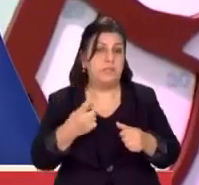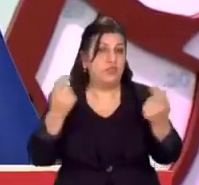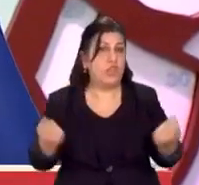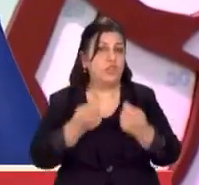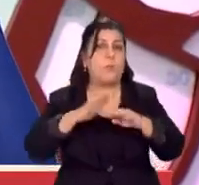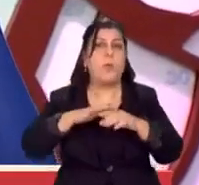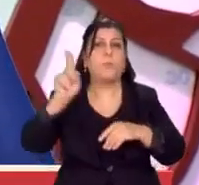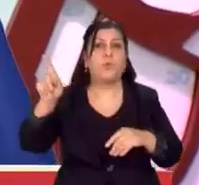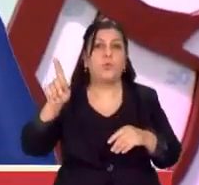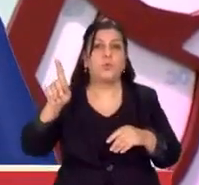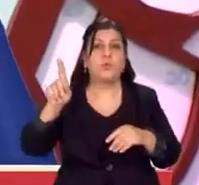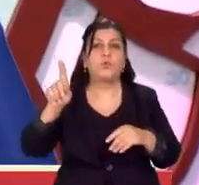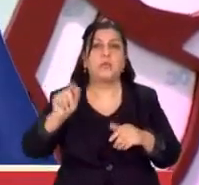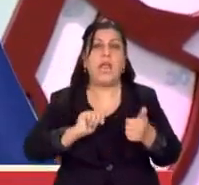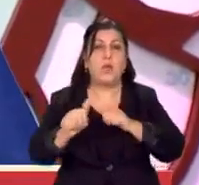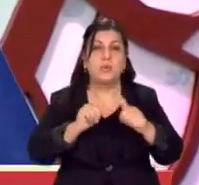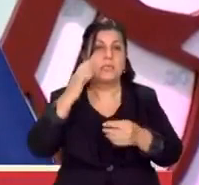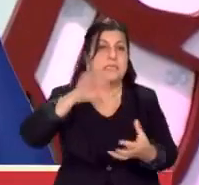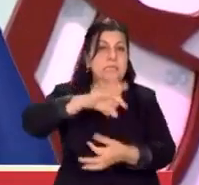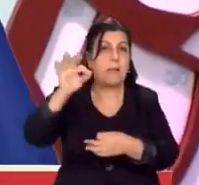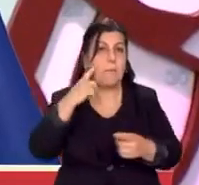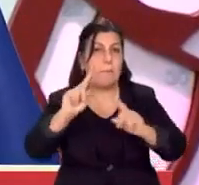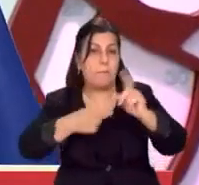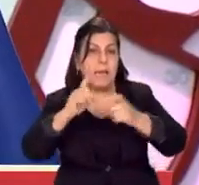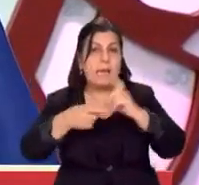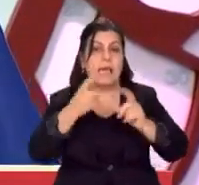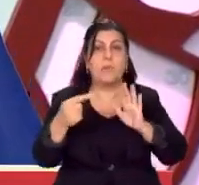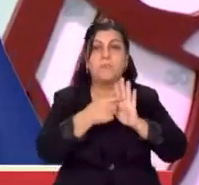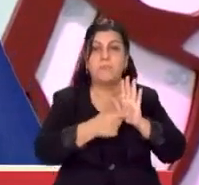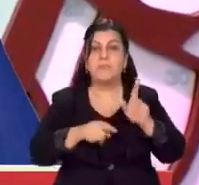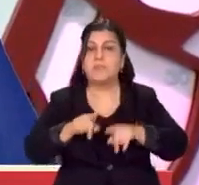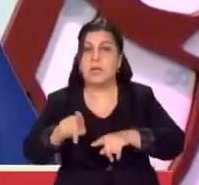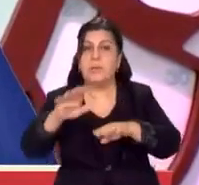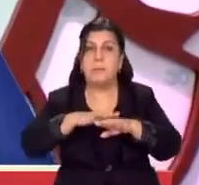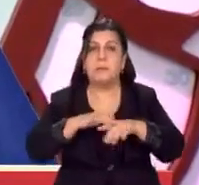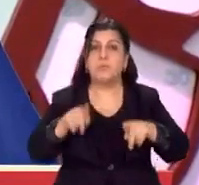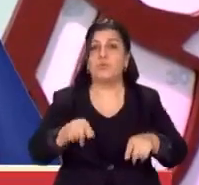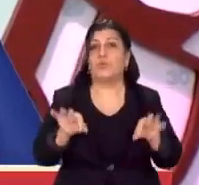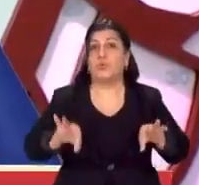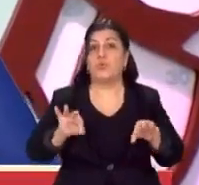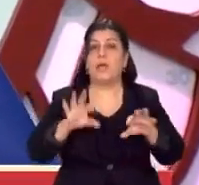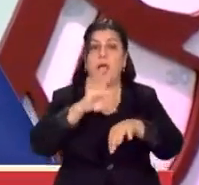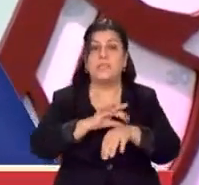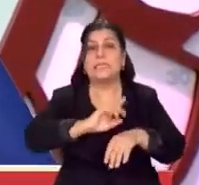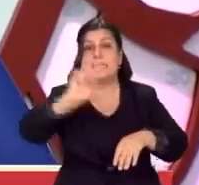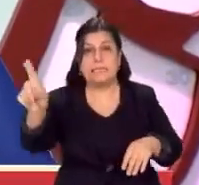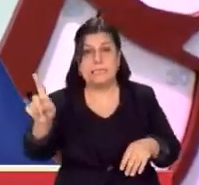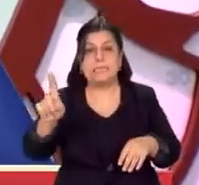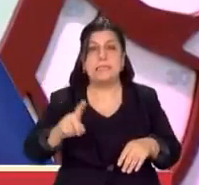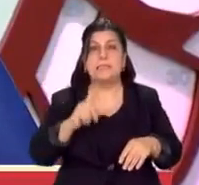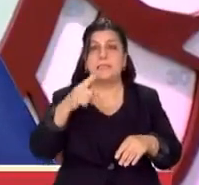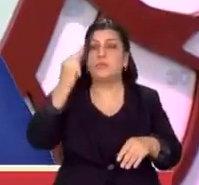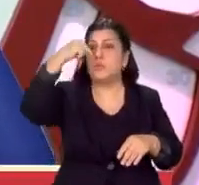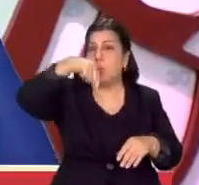çalışma yapıyoruz elektronik olarak insanları belirleme ve takibinin yapılması Bugün mesai hastaneye gitti on